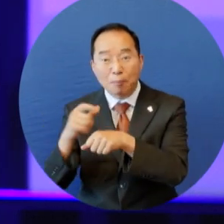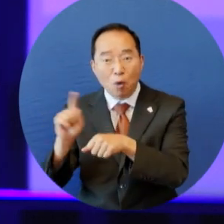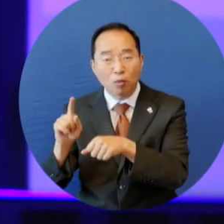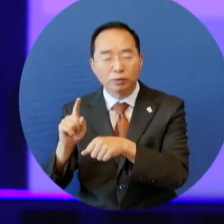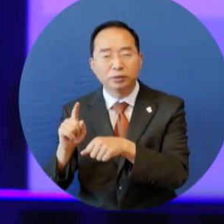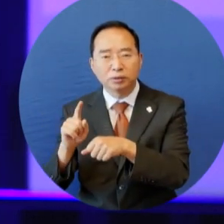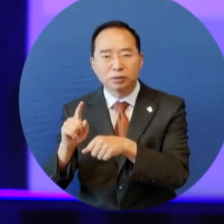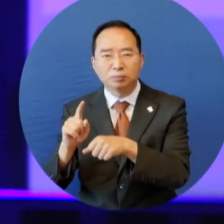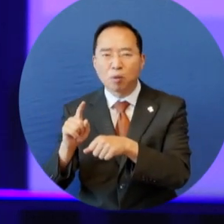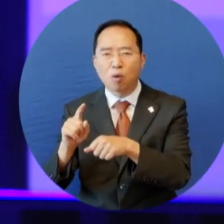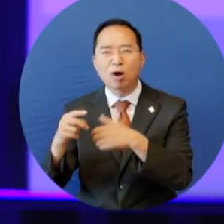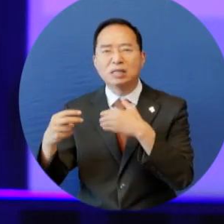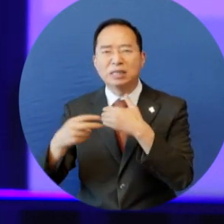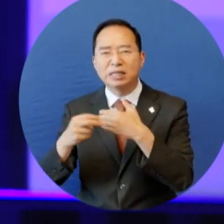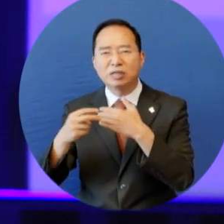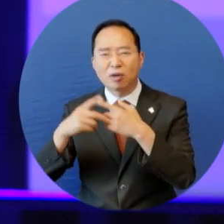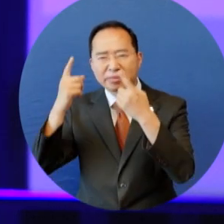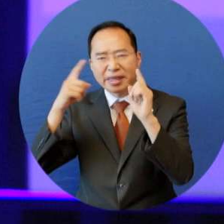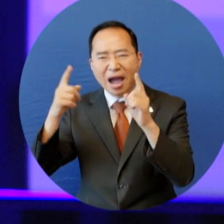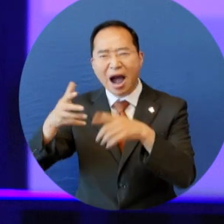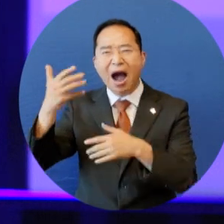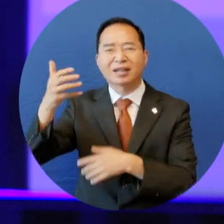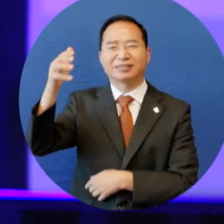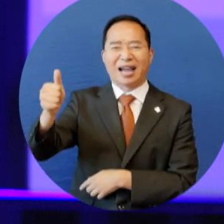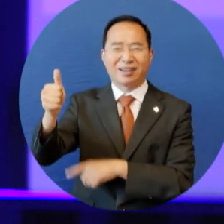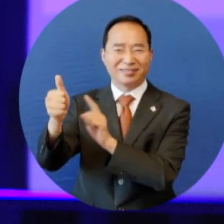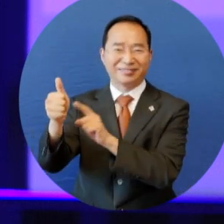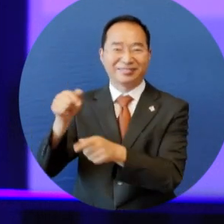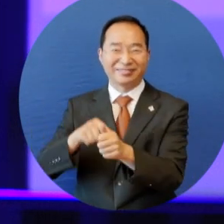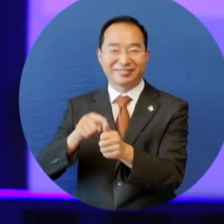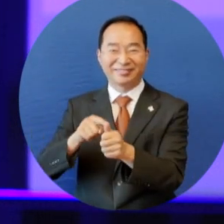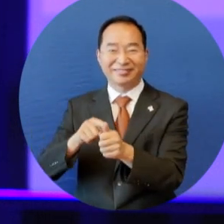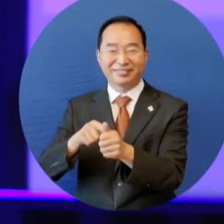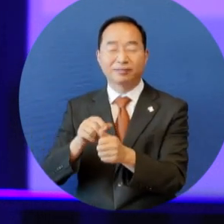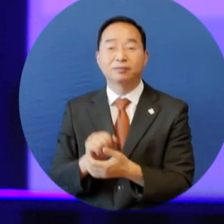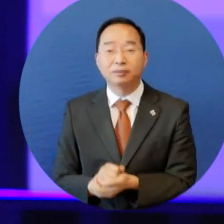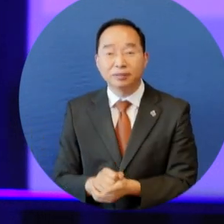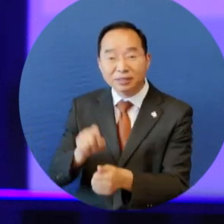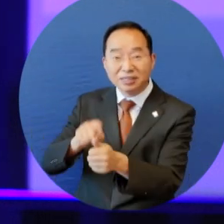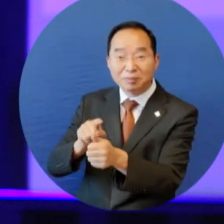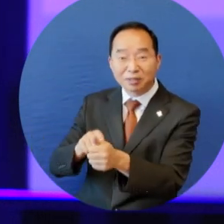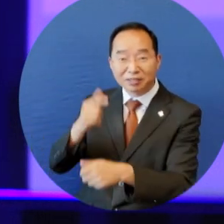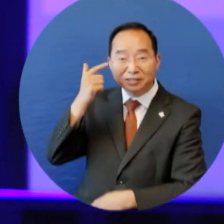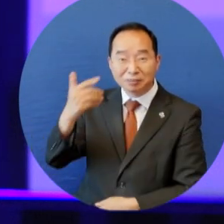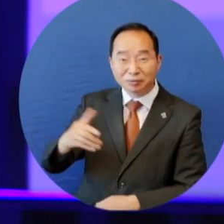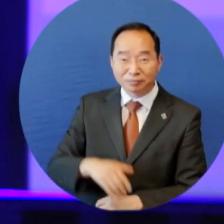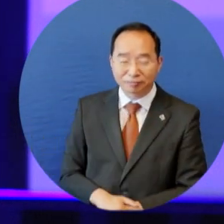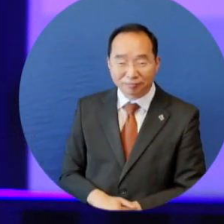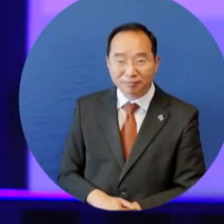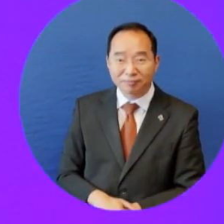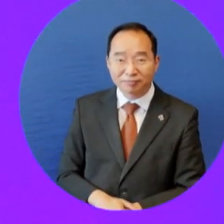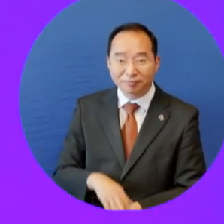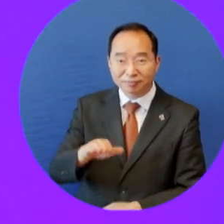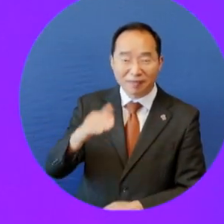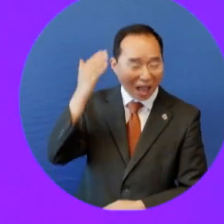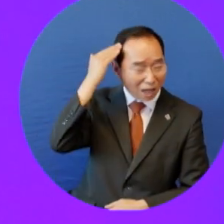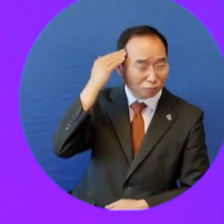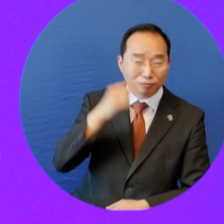세 명밖에 없었던 하버드 공중보건의학 대학의 학장 분이셨습니다. 이분께 제가 질문을